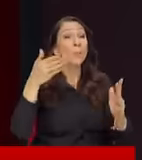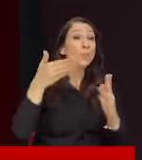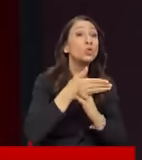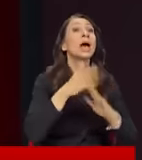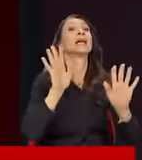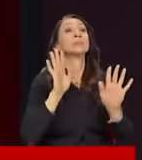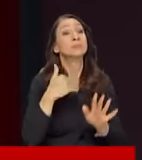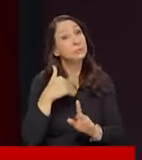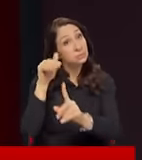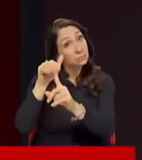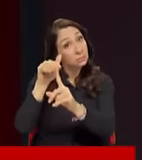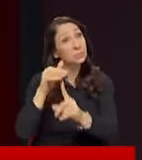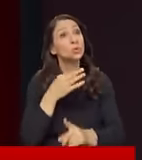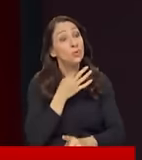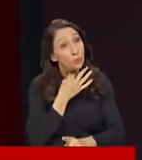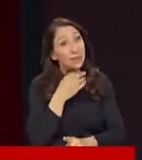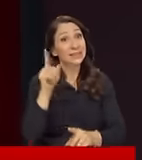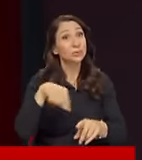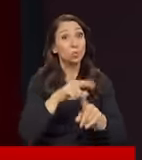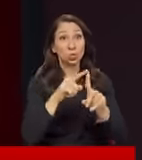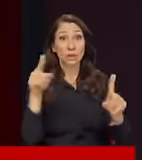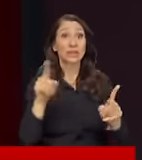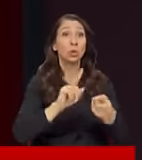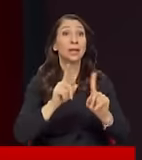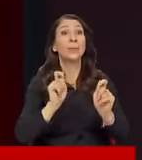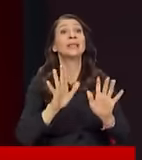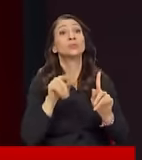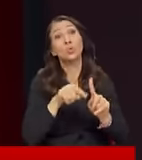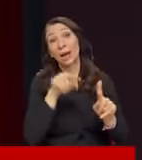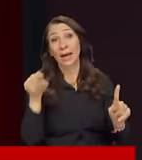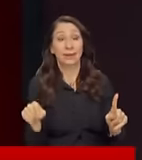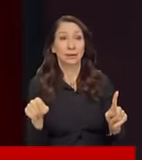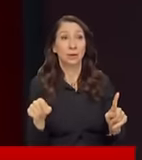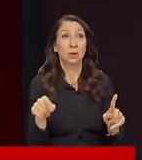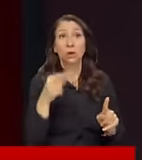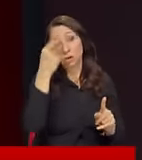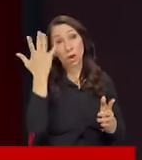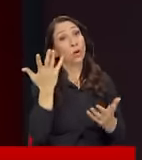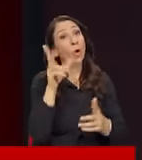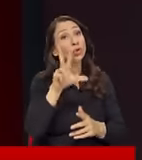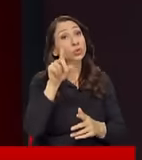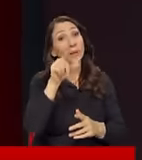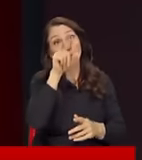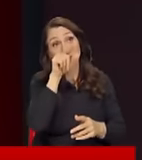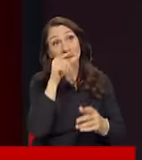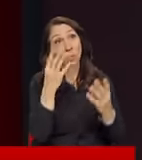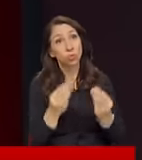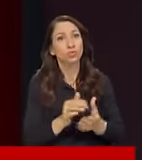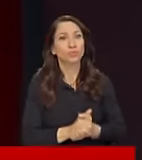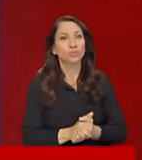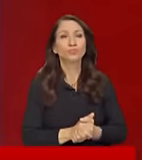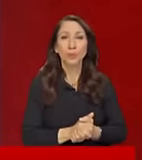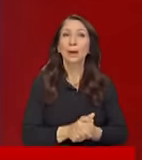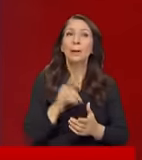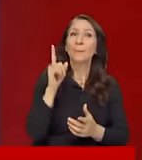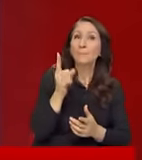etmediği için de çağrımı yapıyorum. Siz süreci yönetemediniz şu ana kadar. Umuyorum 31 Mart günü yönetirsiniz. Peki buradan